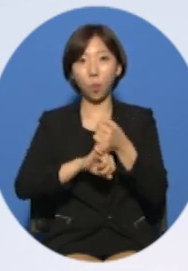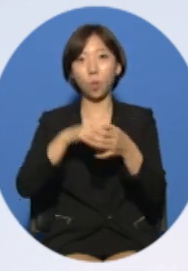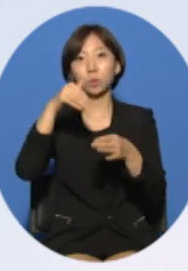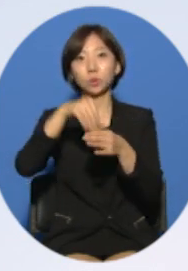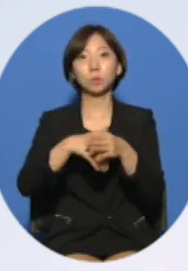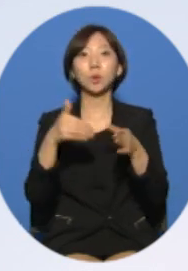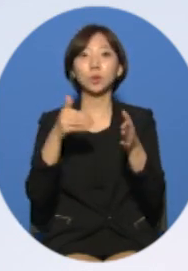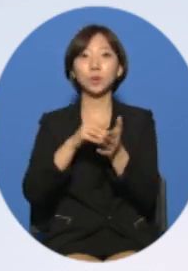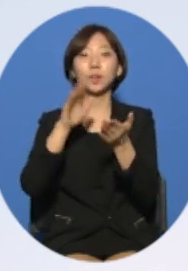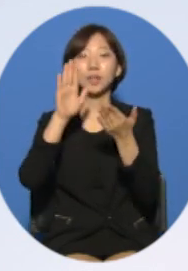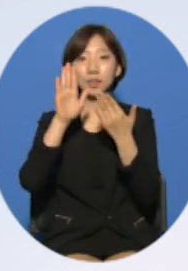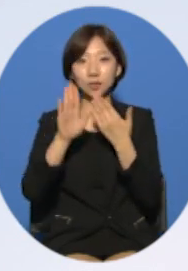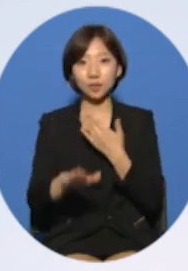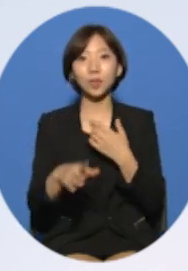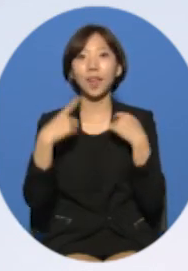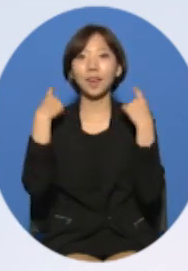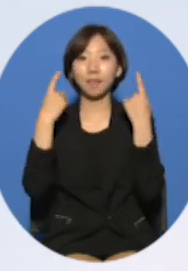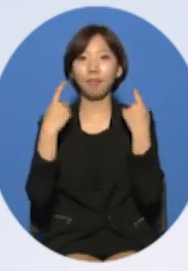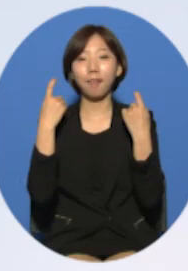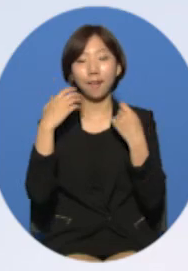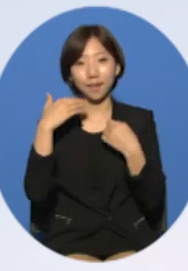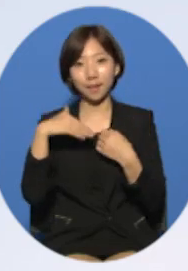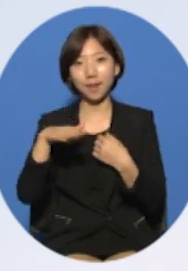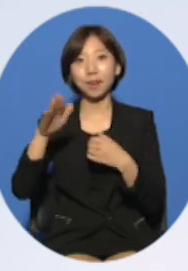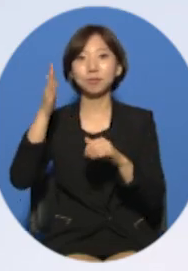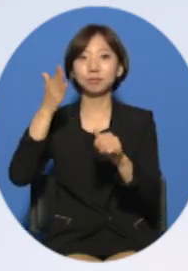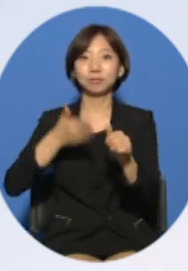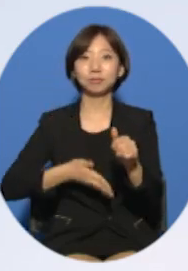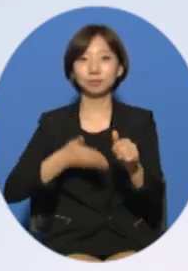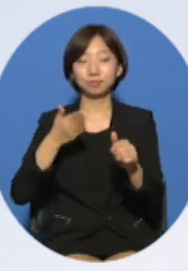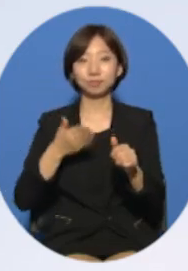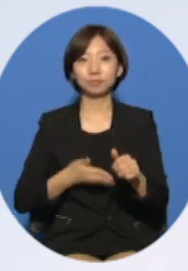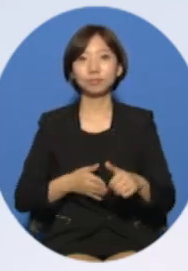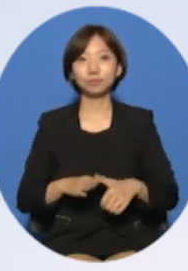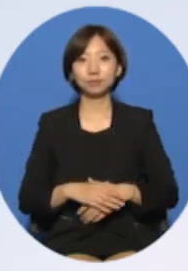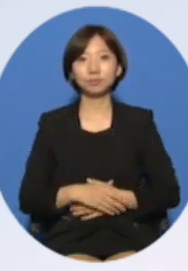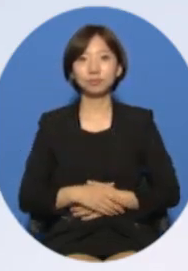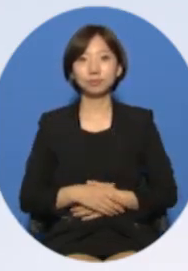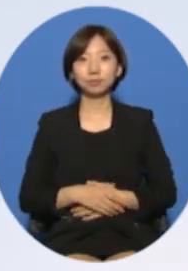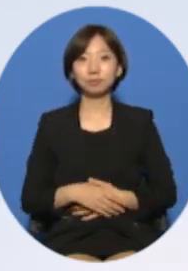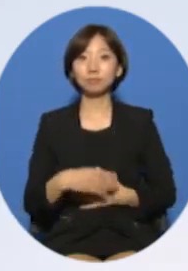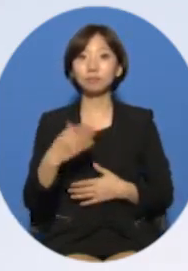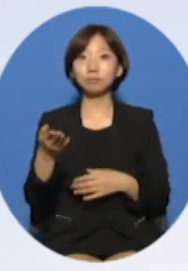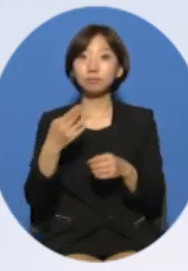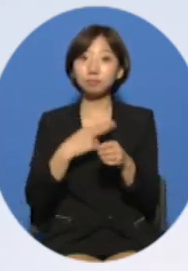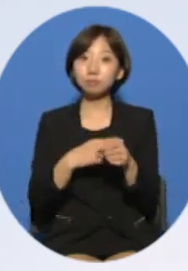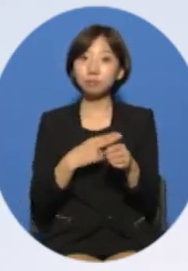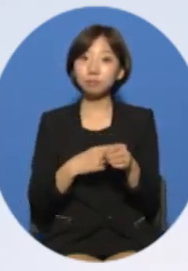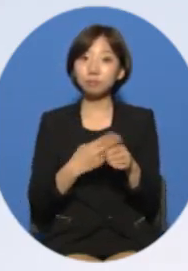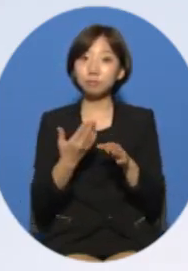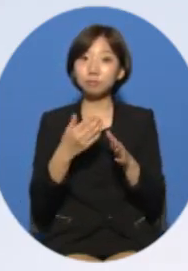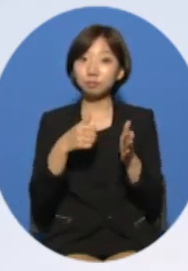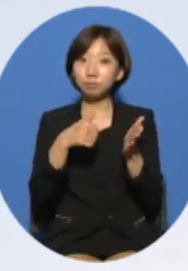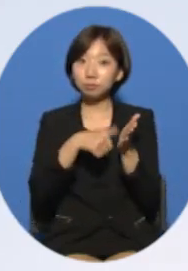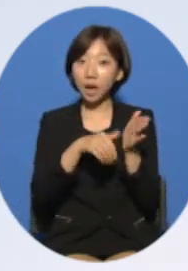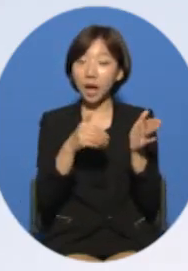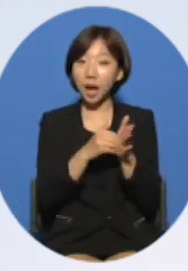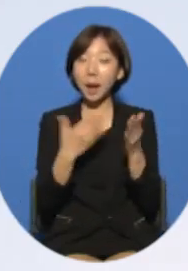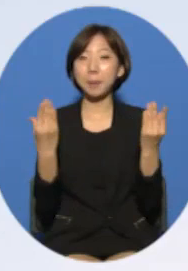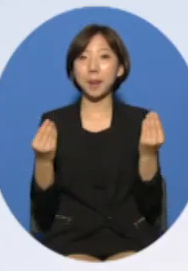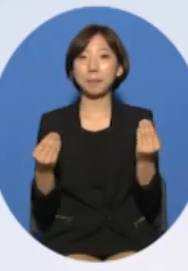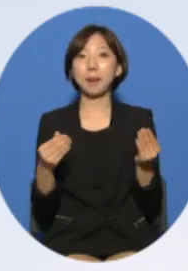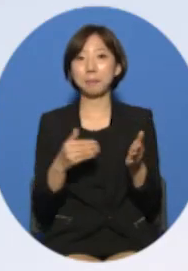예, 어디 가시더라도 네. 꼭 투표를 행사하시고 갈 수 있도록 교수님 사전 투표 하셨습니까? 했습니다. 네,